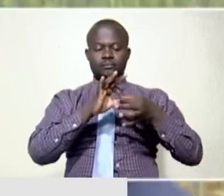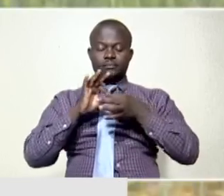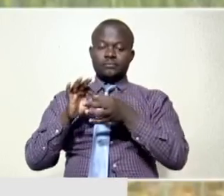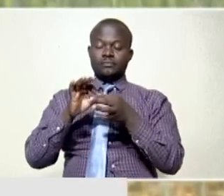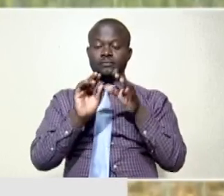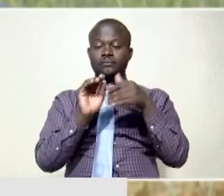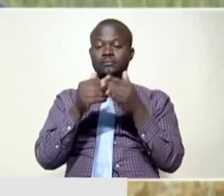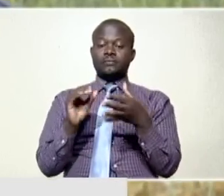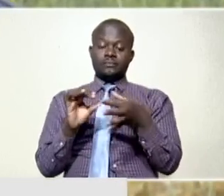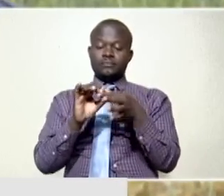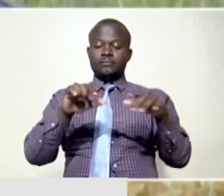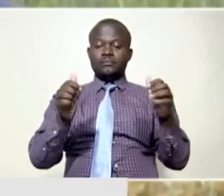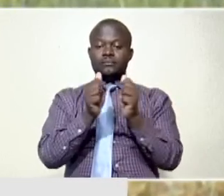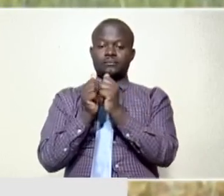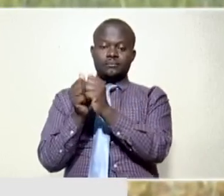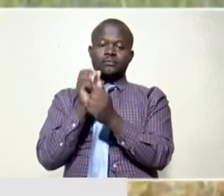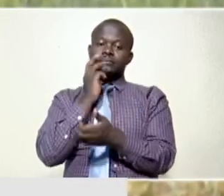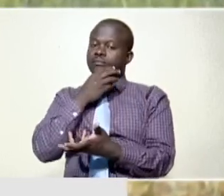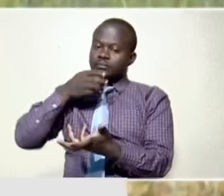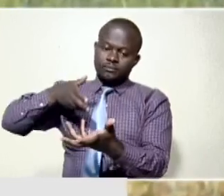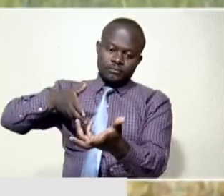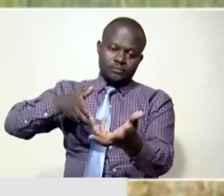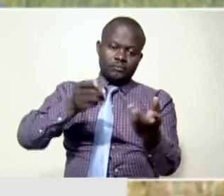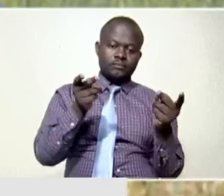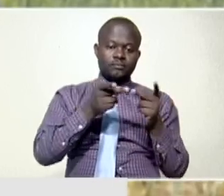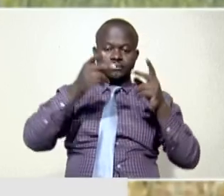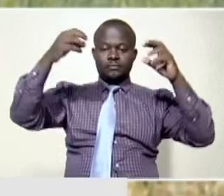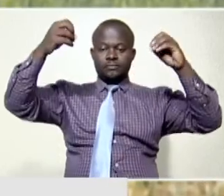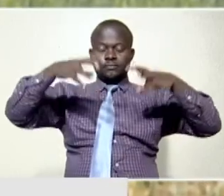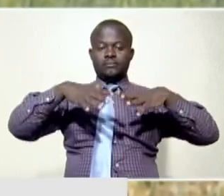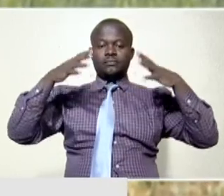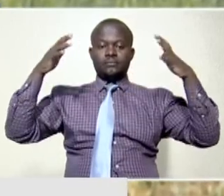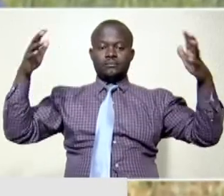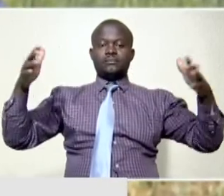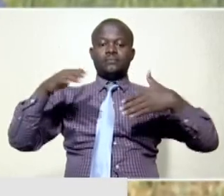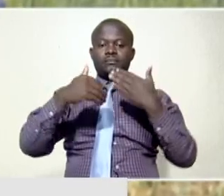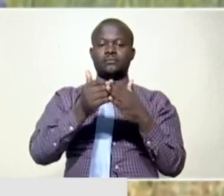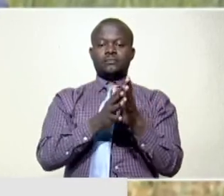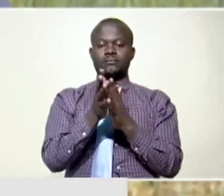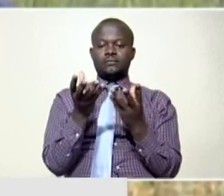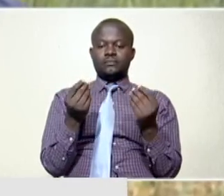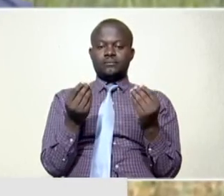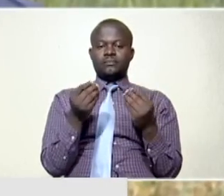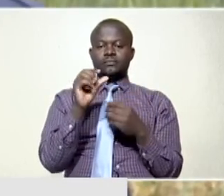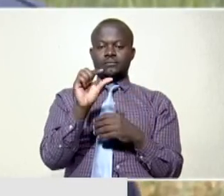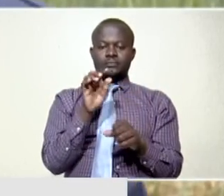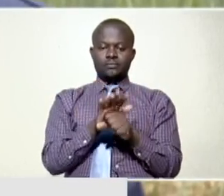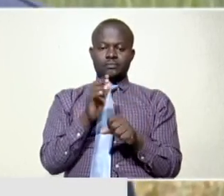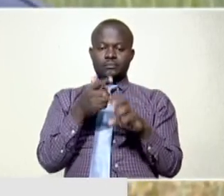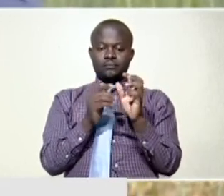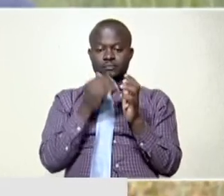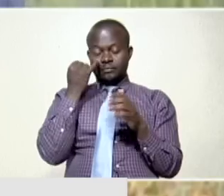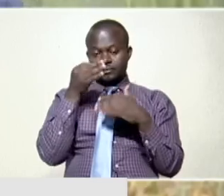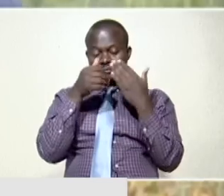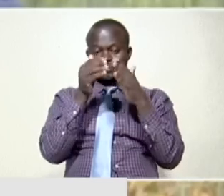bahujije ubutaka hamwe bakuhira ahantu hagaragara hanini, icyo gihe expenses ziroroha ziba nkeye. Ariko niba